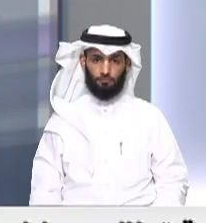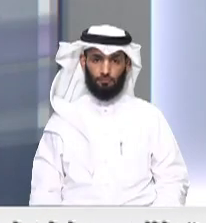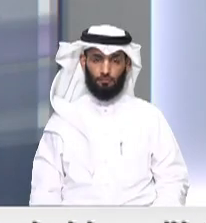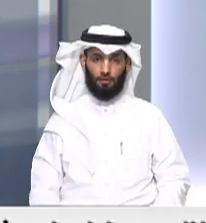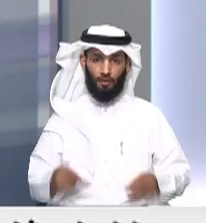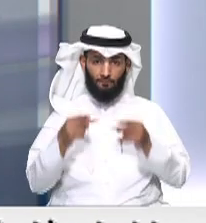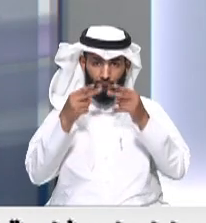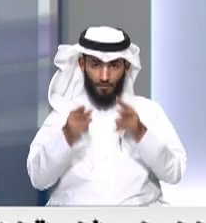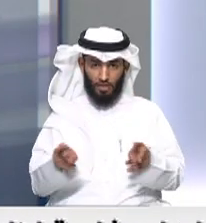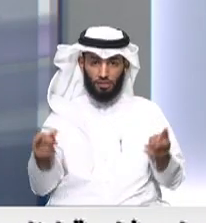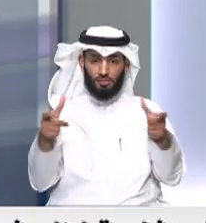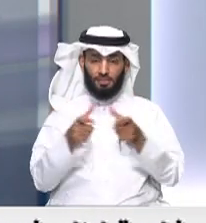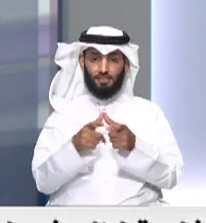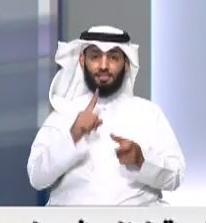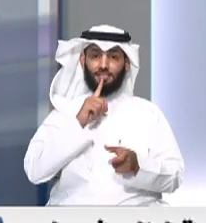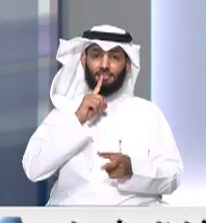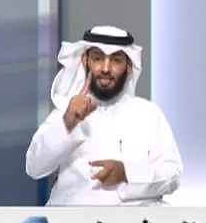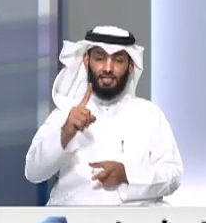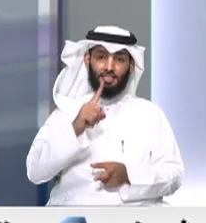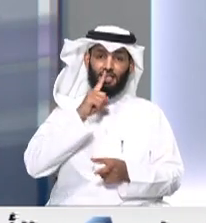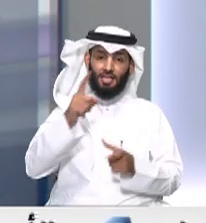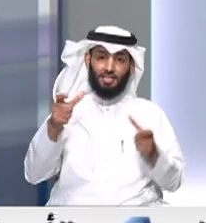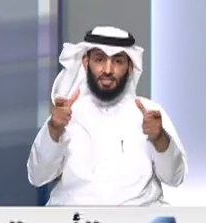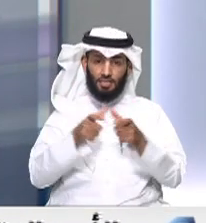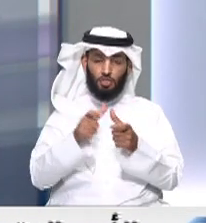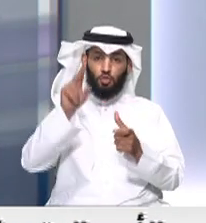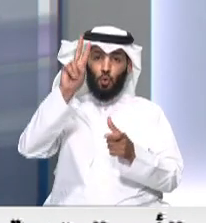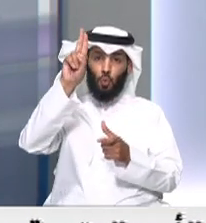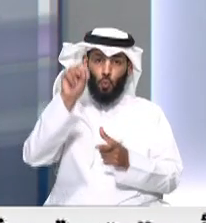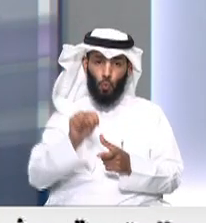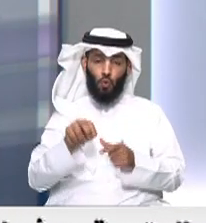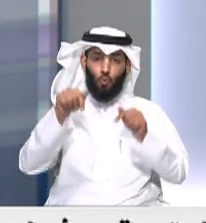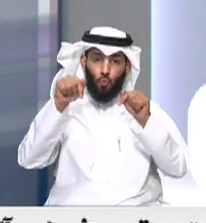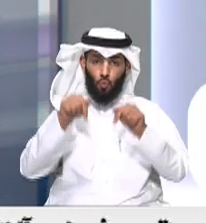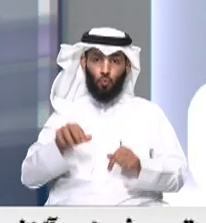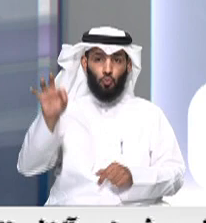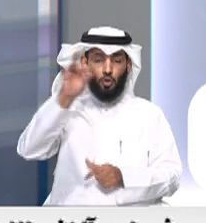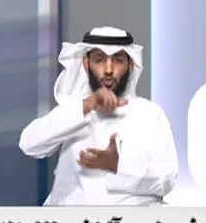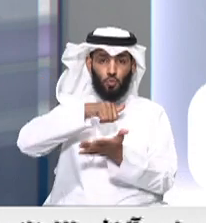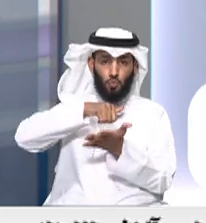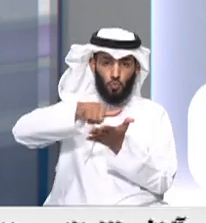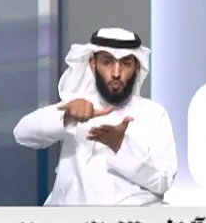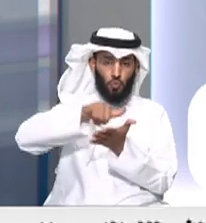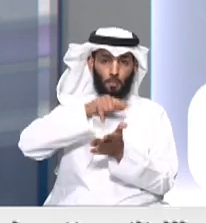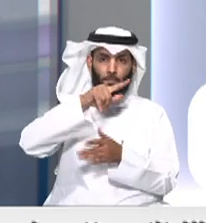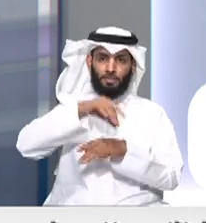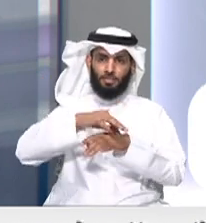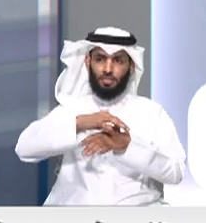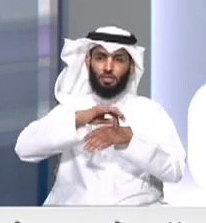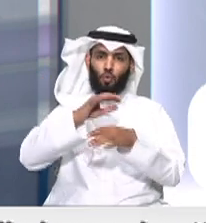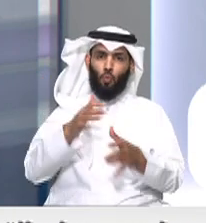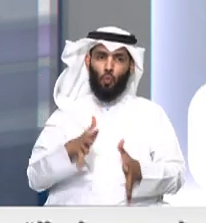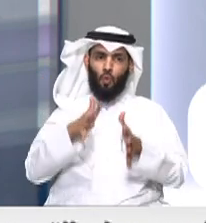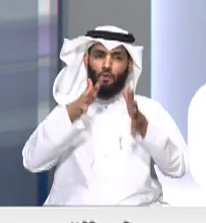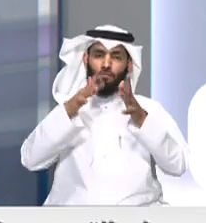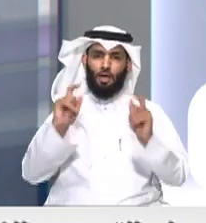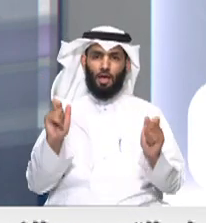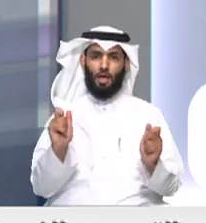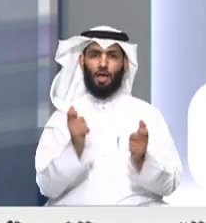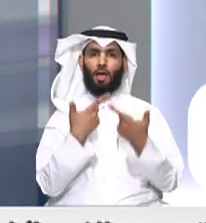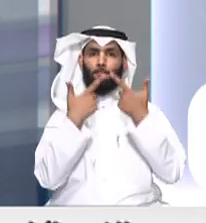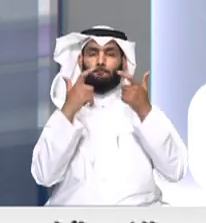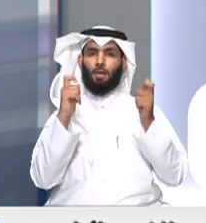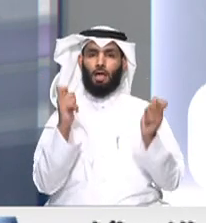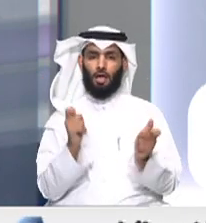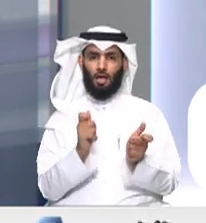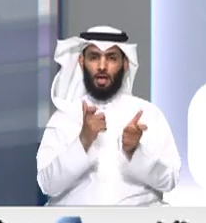بدأت الاجتماعات السنوية للأمم المتحدة اليوم في نيويورك مع مخاوف من اندلاع حرب إقليمية في المنطقة في